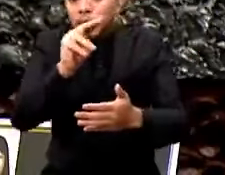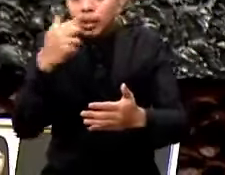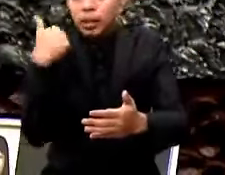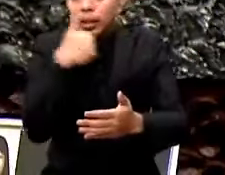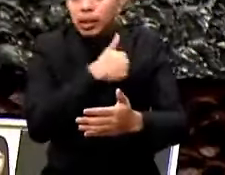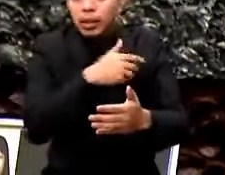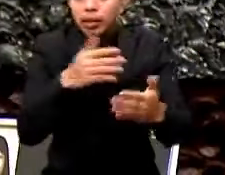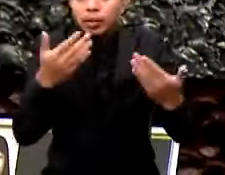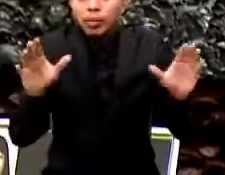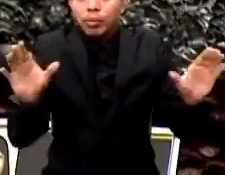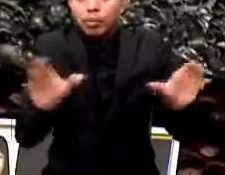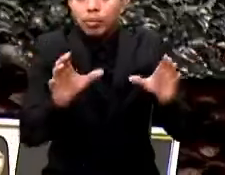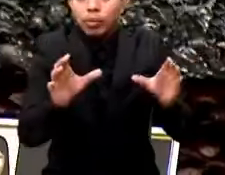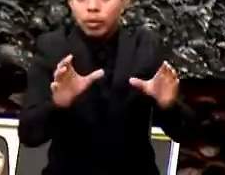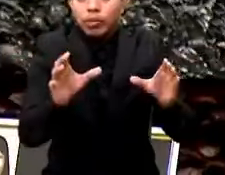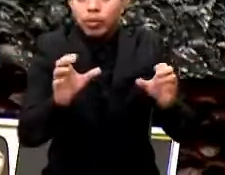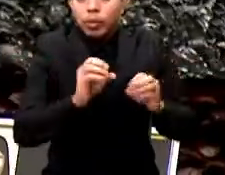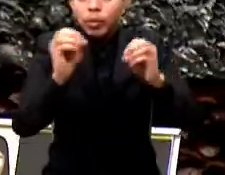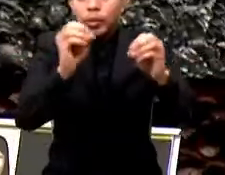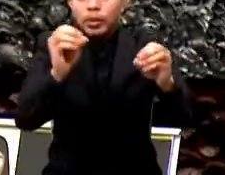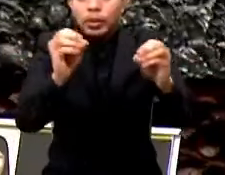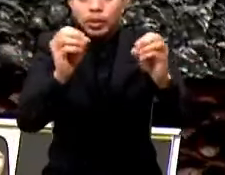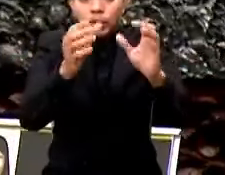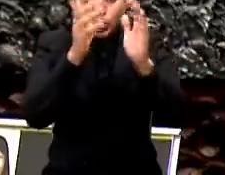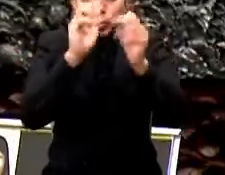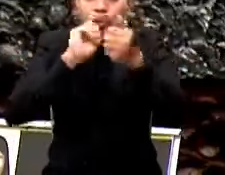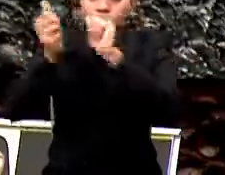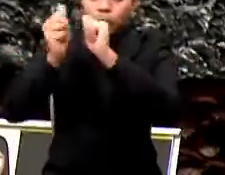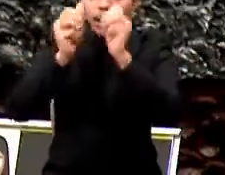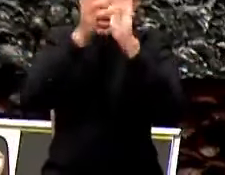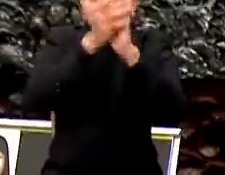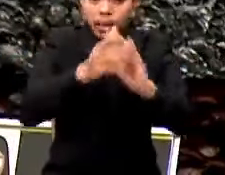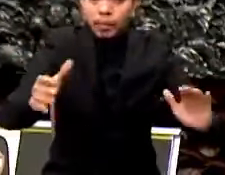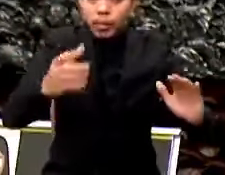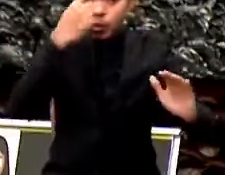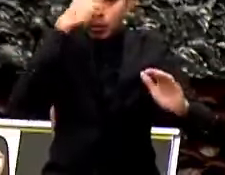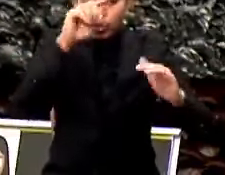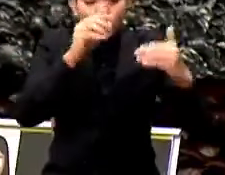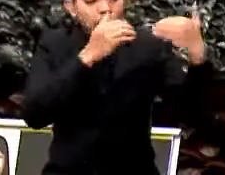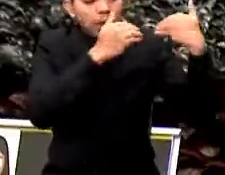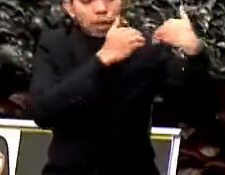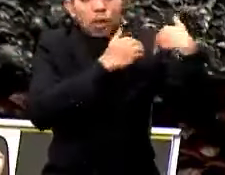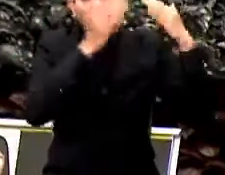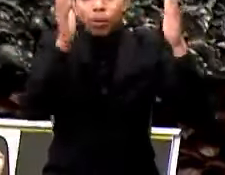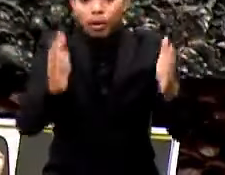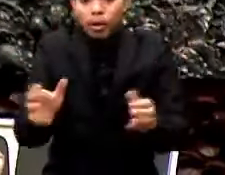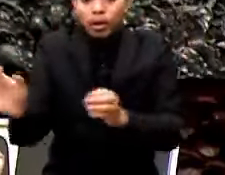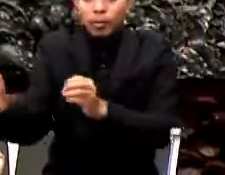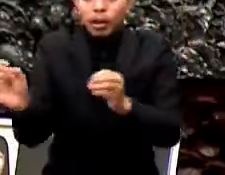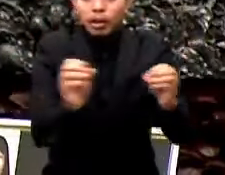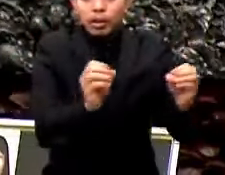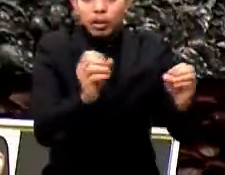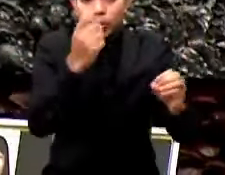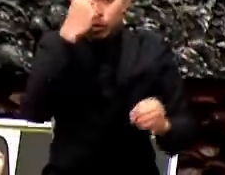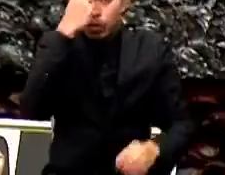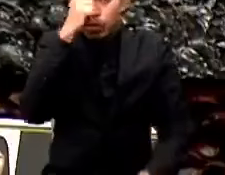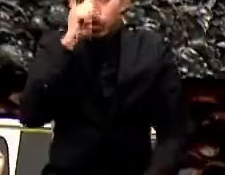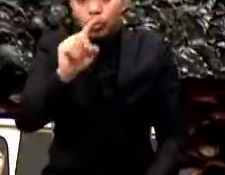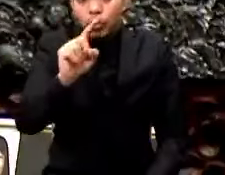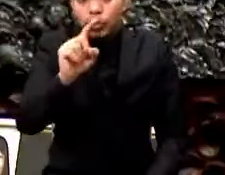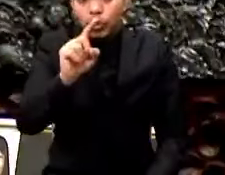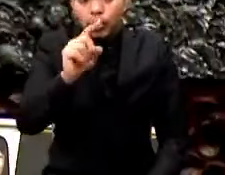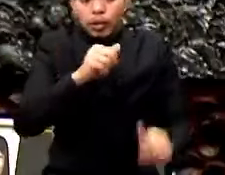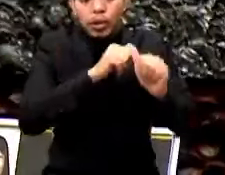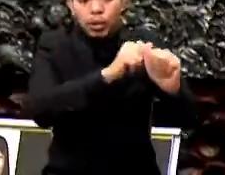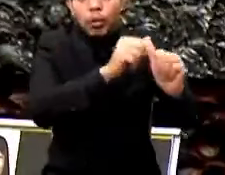kod sukan selamat yang merangkumi kebertanggungjawaban oleh pihak-pihak penganjur dalam memastikan pematuan